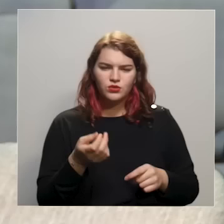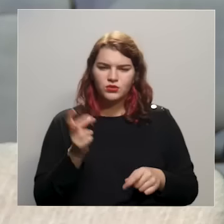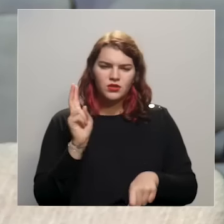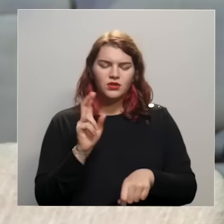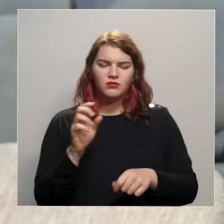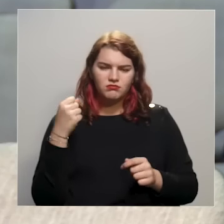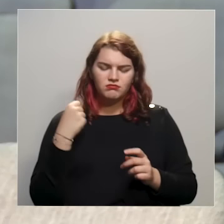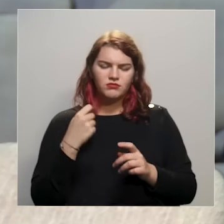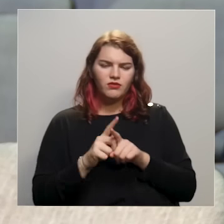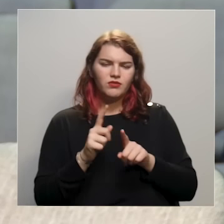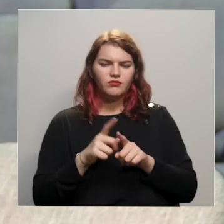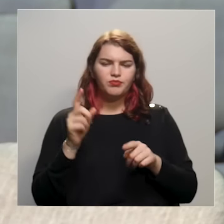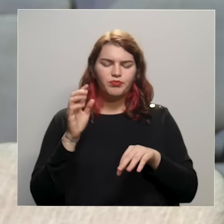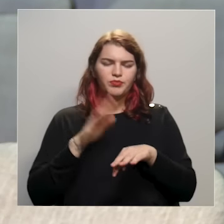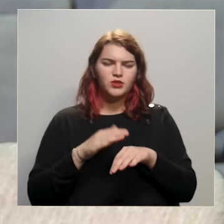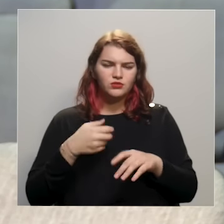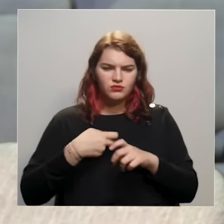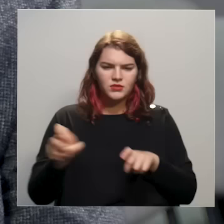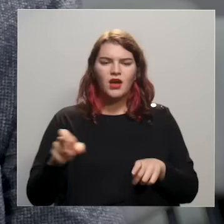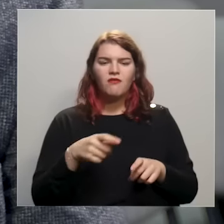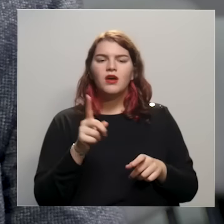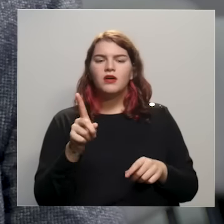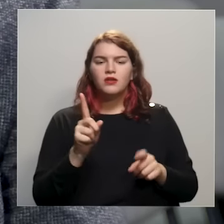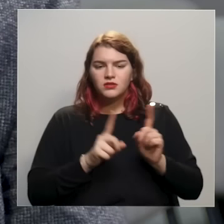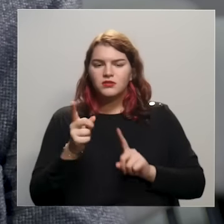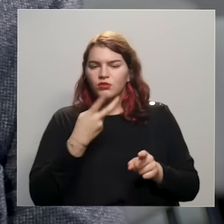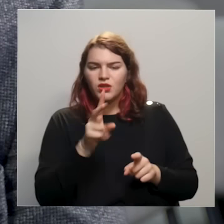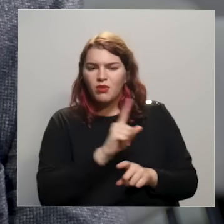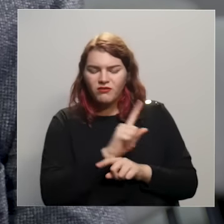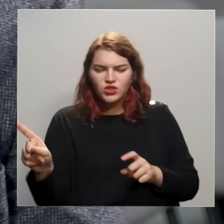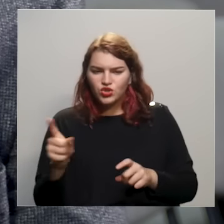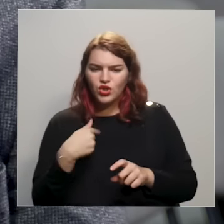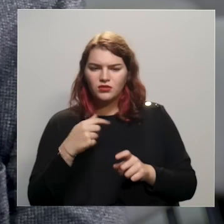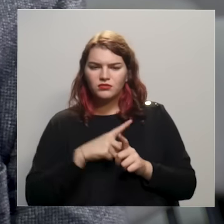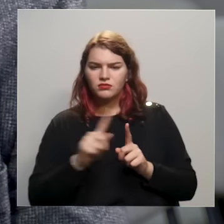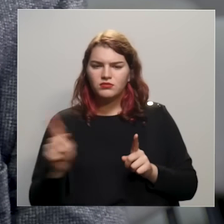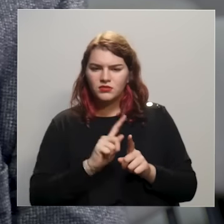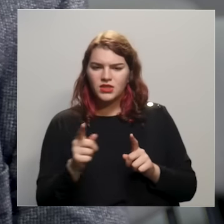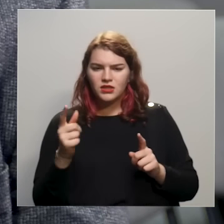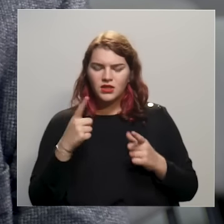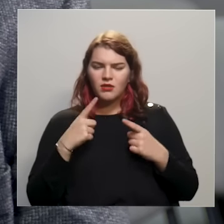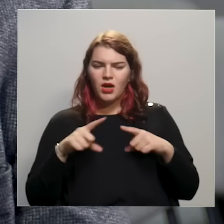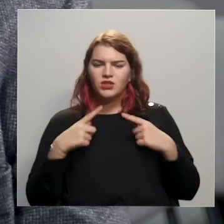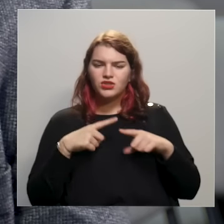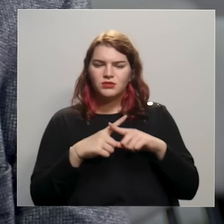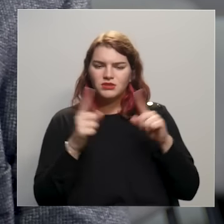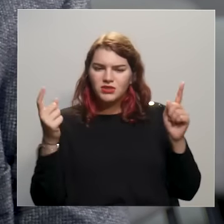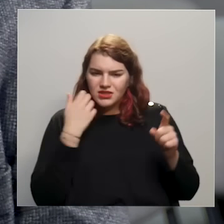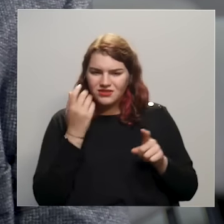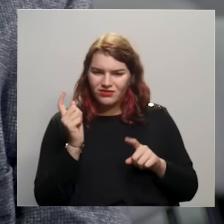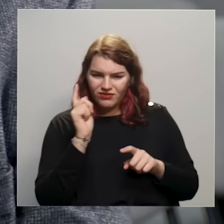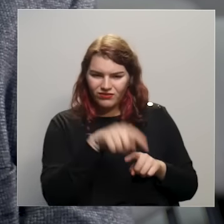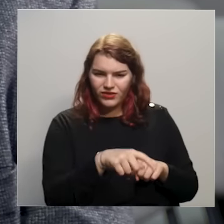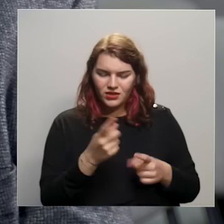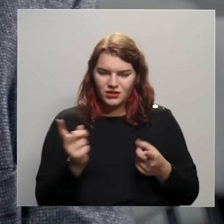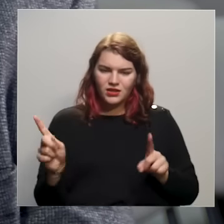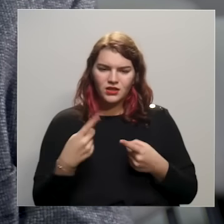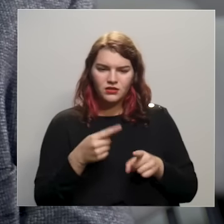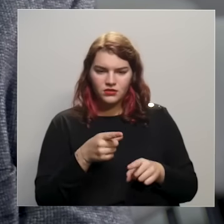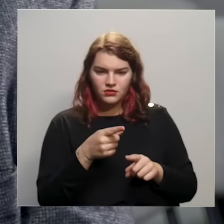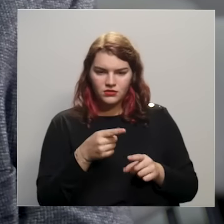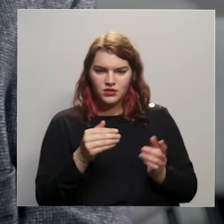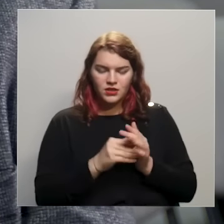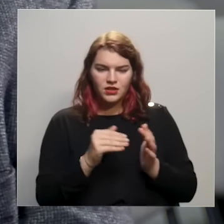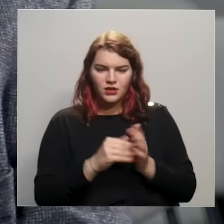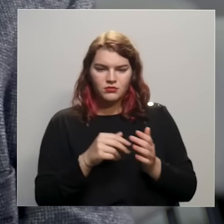acolo. Acasă mă aștepți dimineață, când vin eu, fii atent, la 9, la 10, când vine o de la cântat, tu trebuie să